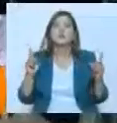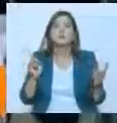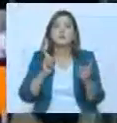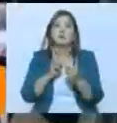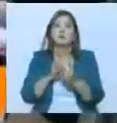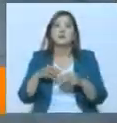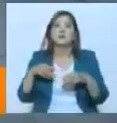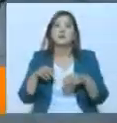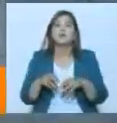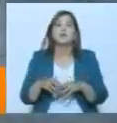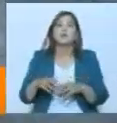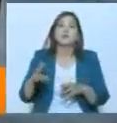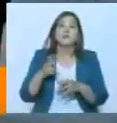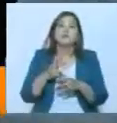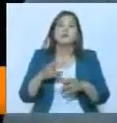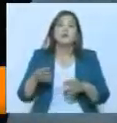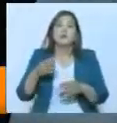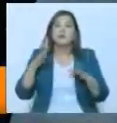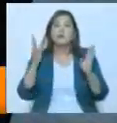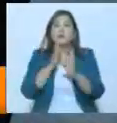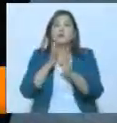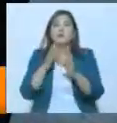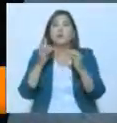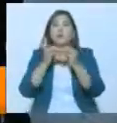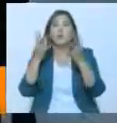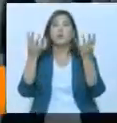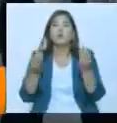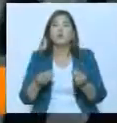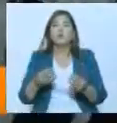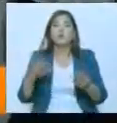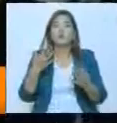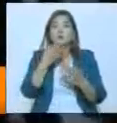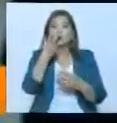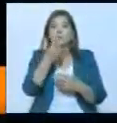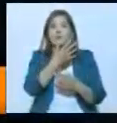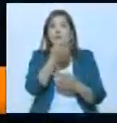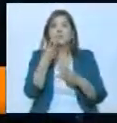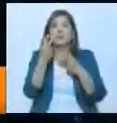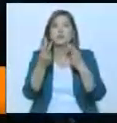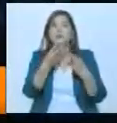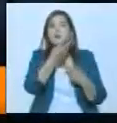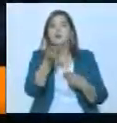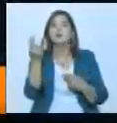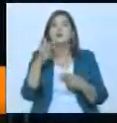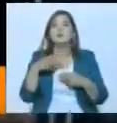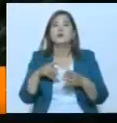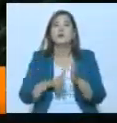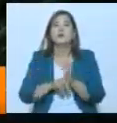Енді саяхатшылар түбектің тұмса табиғатын 10 күн бойы тамашалайды. Олардың арасында Маңғыстауға алғаш келгендер де